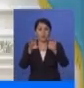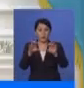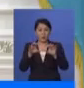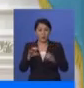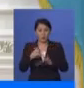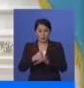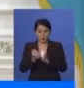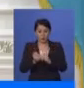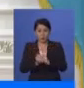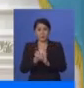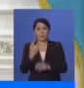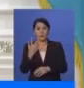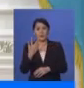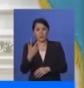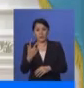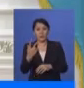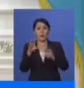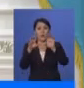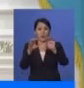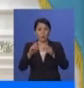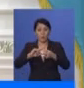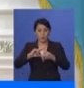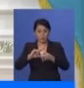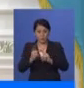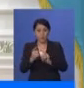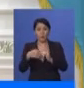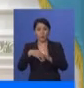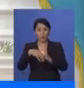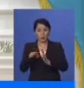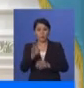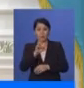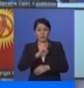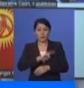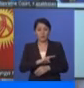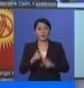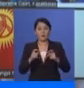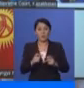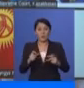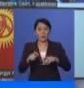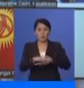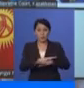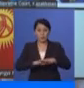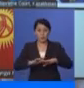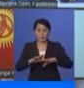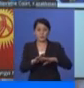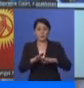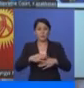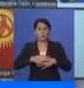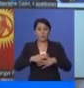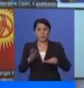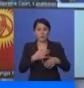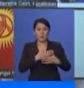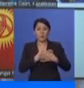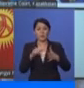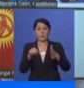ішінде үш конституциялық реформа жасалды. Бұл жұмысқа азаматтық қоғам кең көлемде